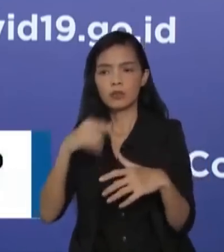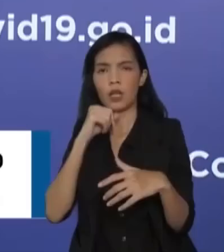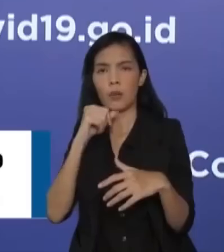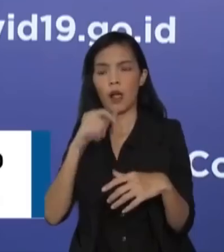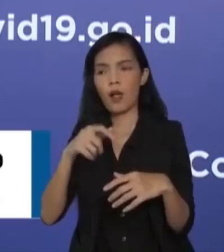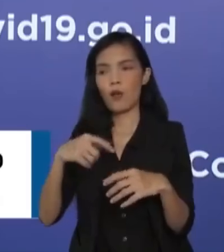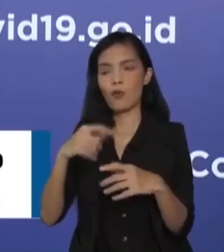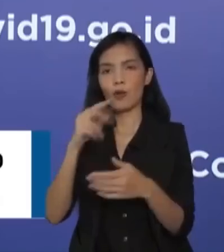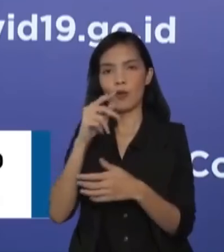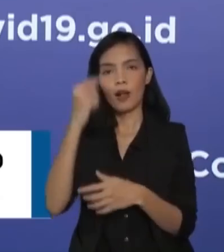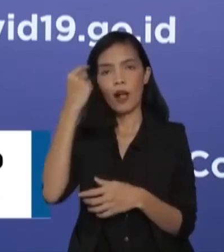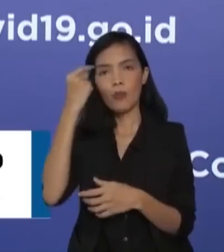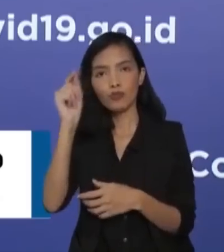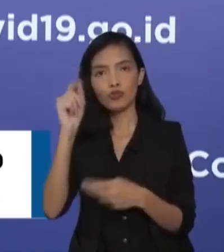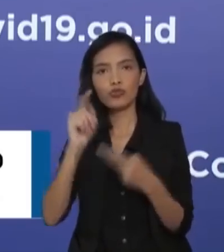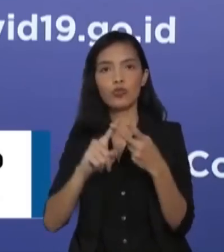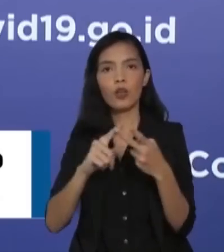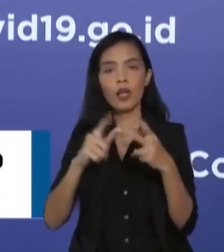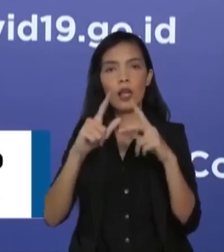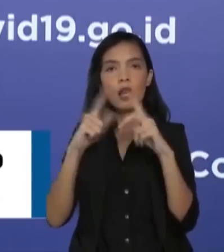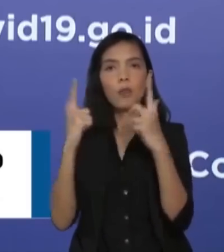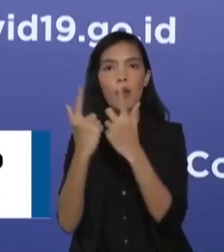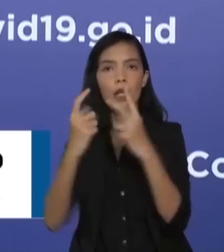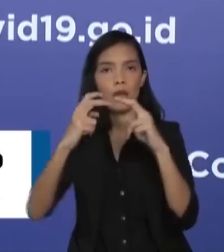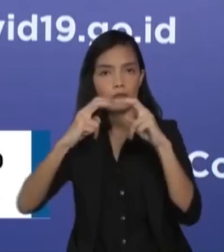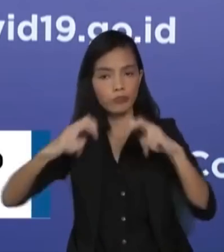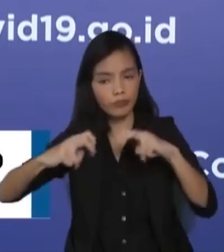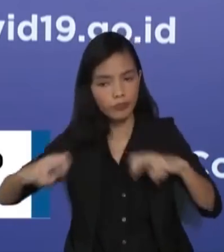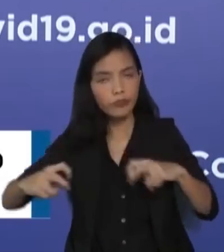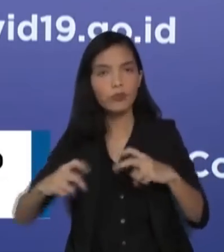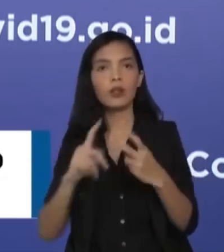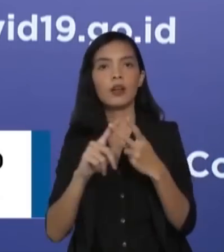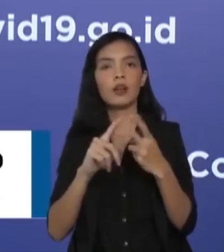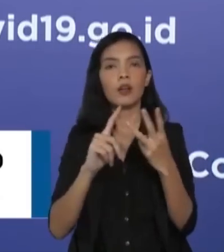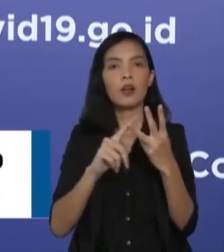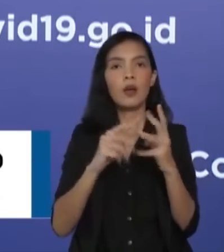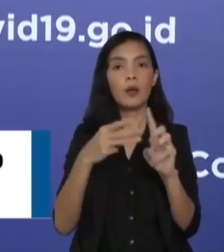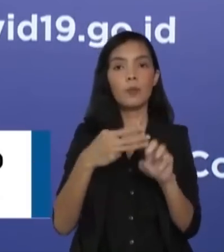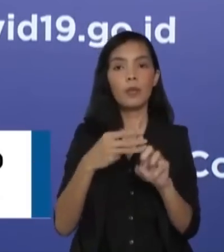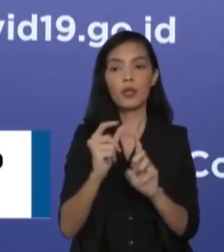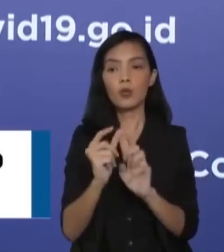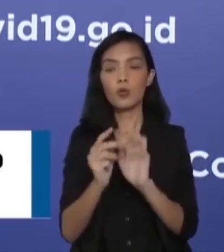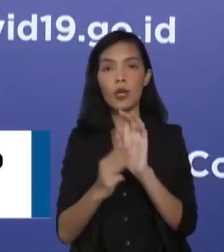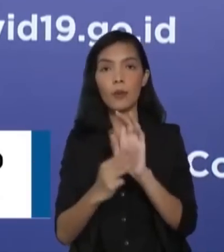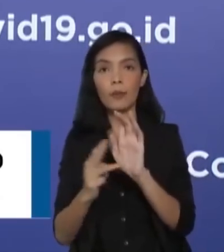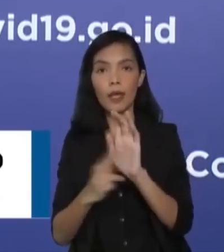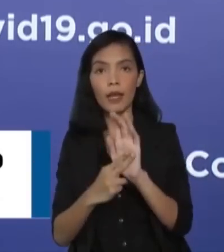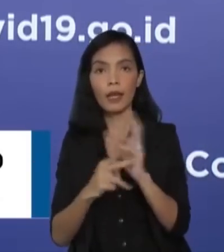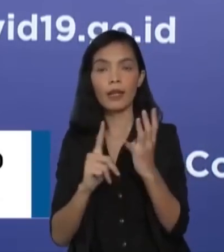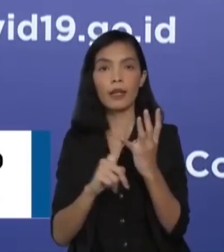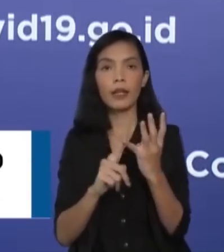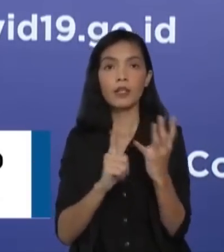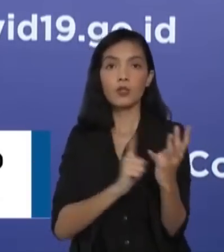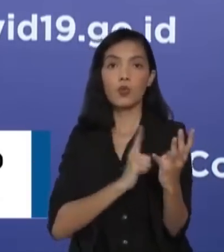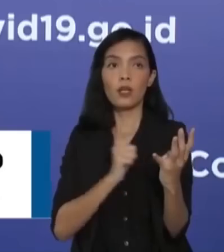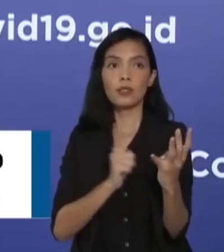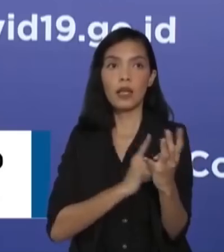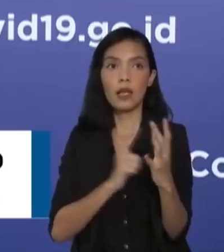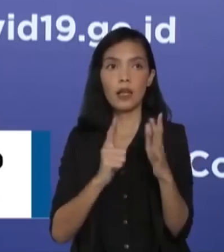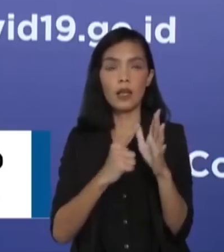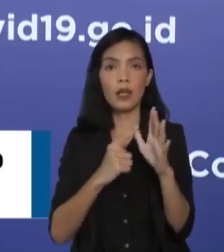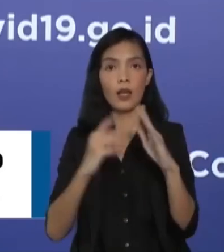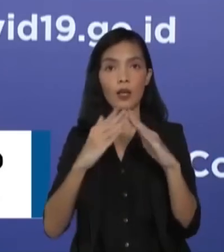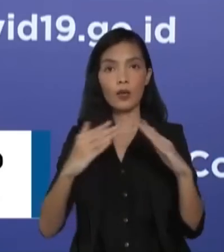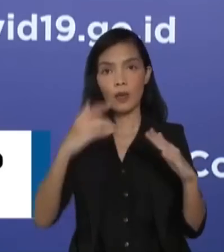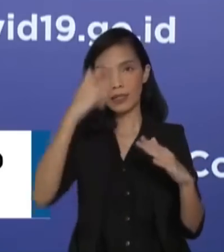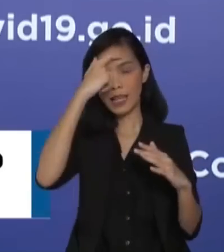perguruan tinggi, lembaga penelitian, BUMN, swasta, dan rumah sakit.